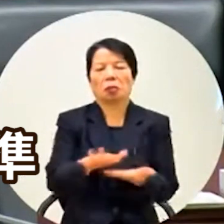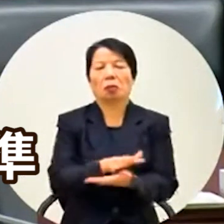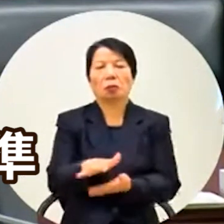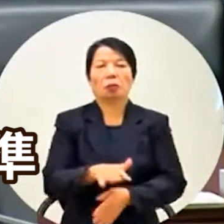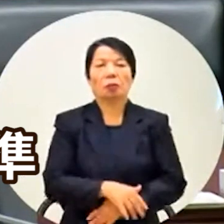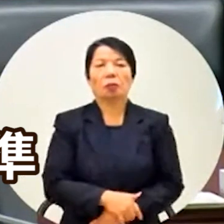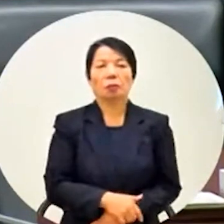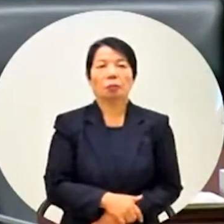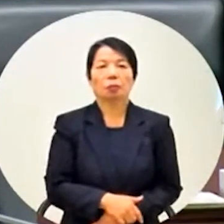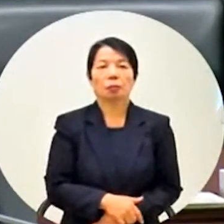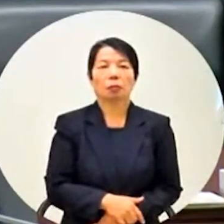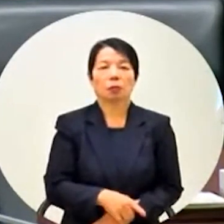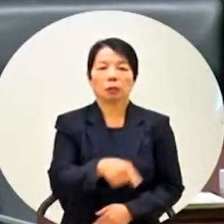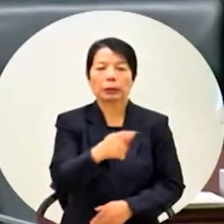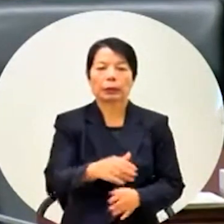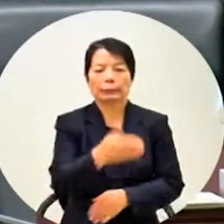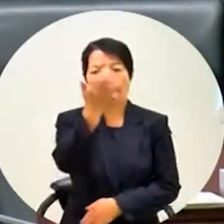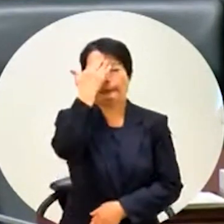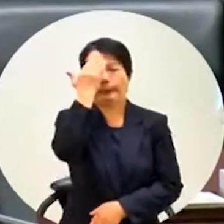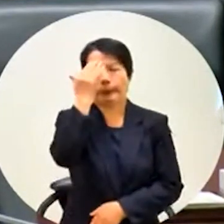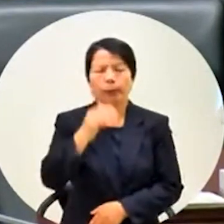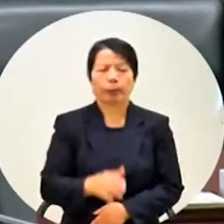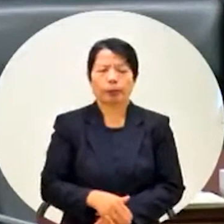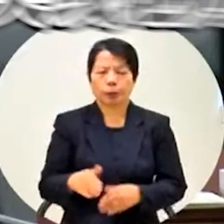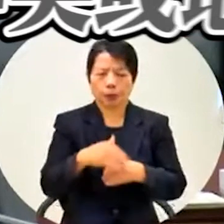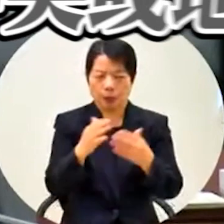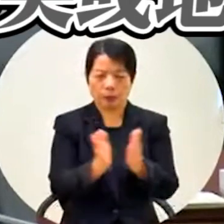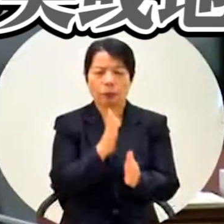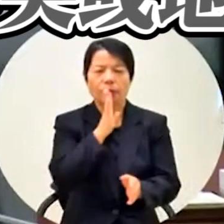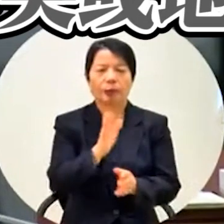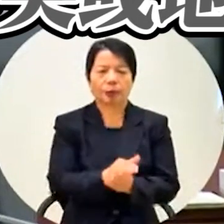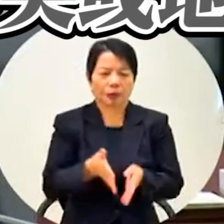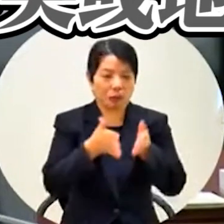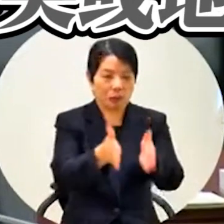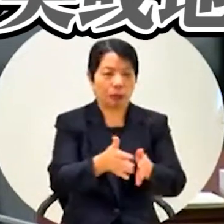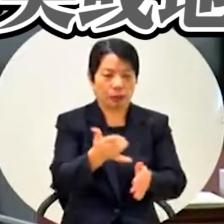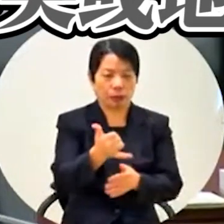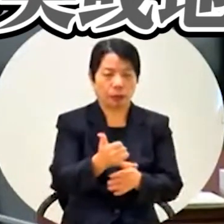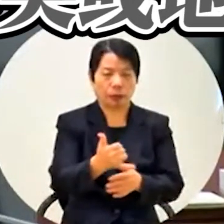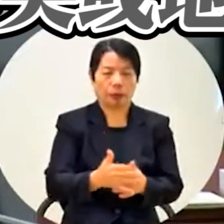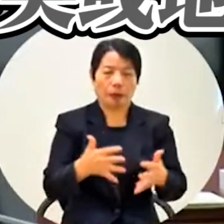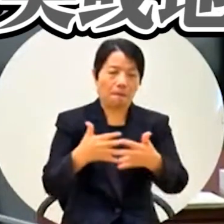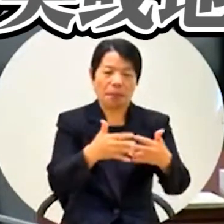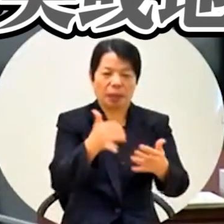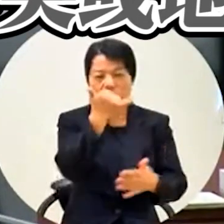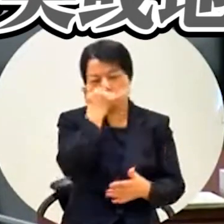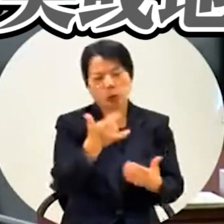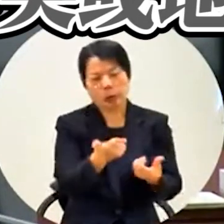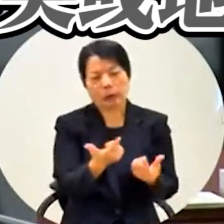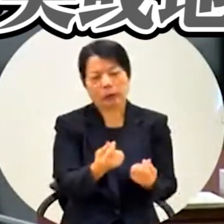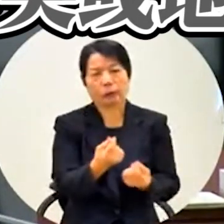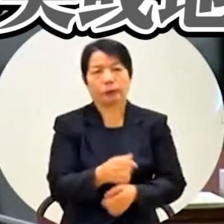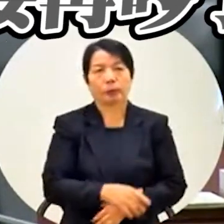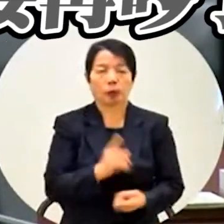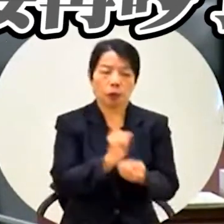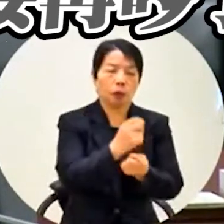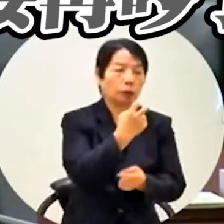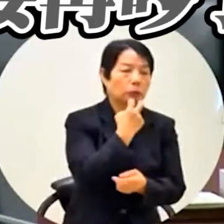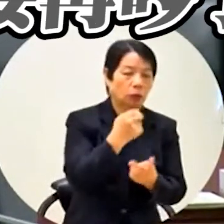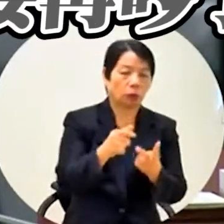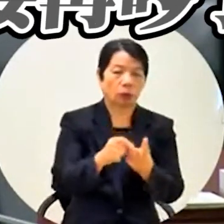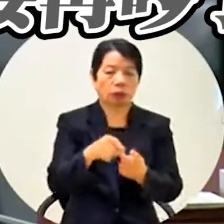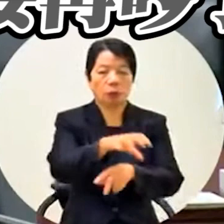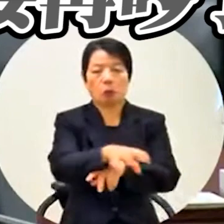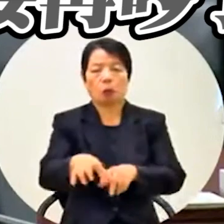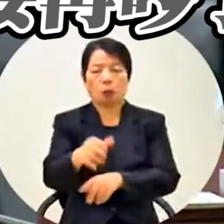政，大家拢烦恼伫这莱猪的顶端。我希望无论伫中央，还是伫地方。这个议